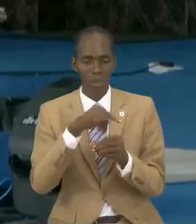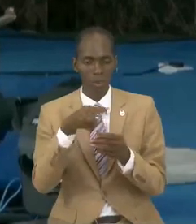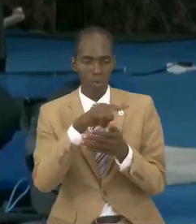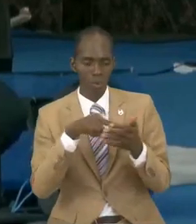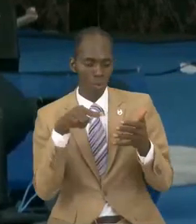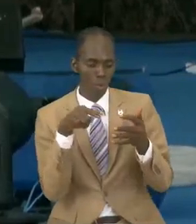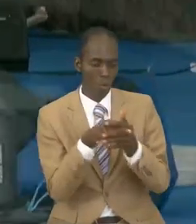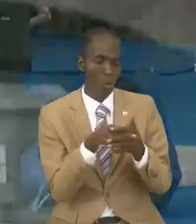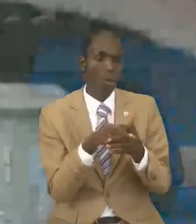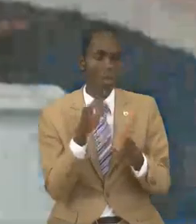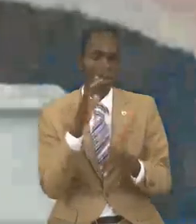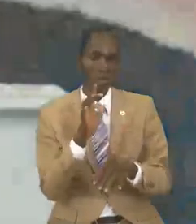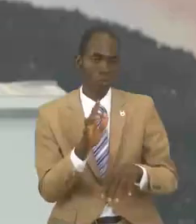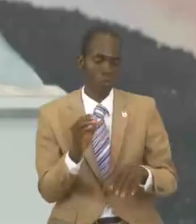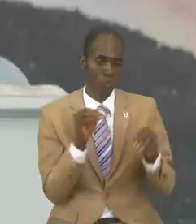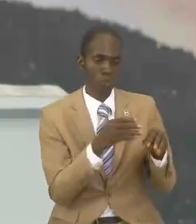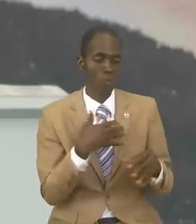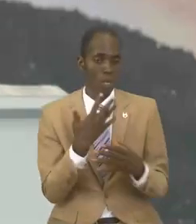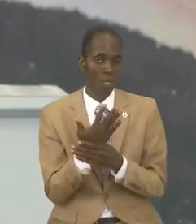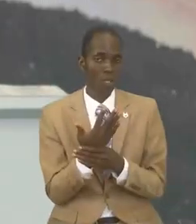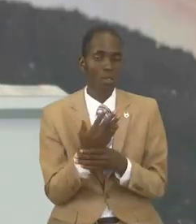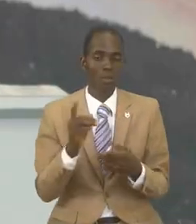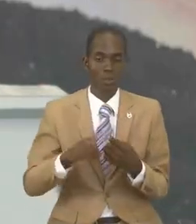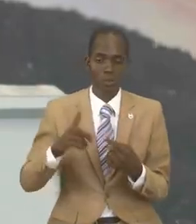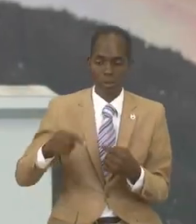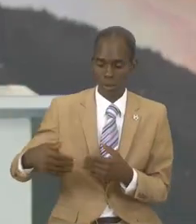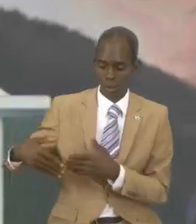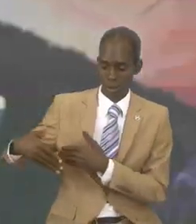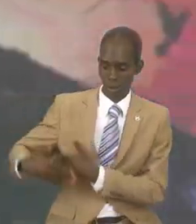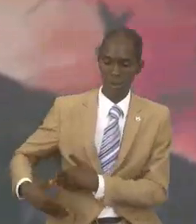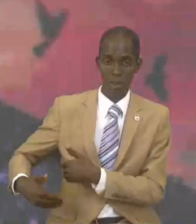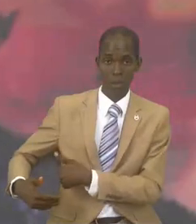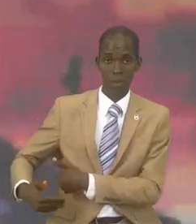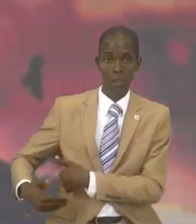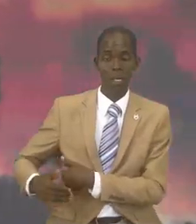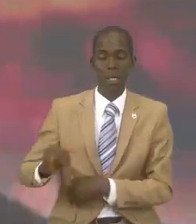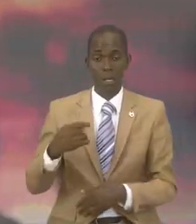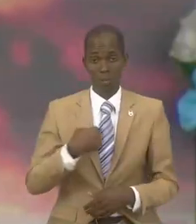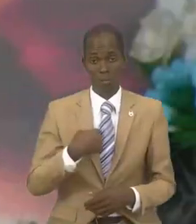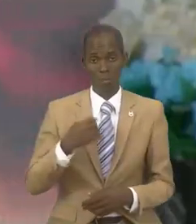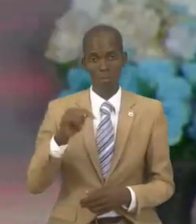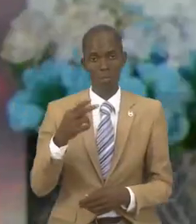et si je ne mets ma main dans son côté, je ne